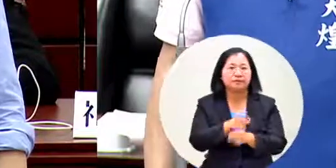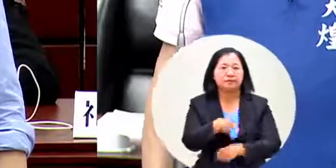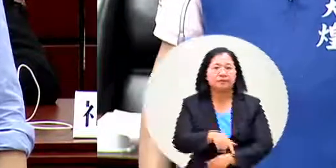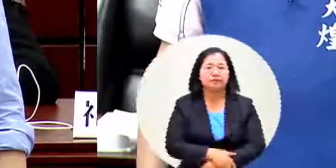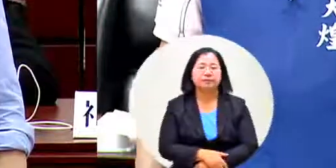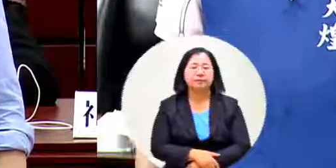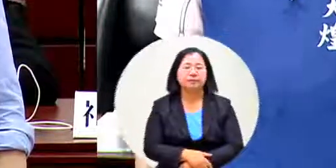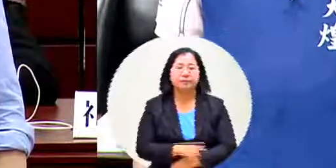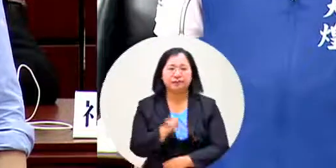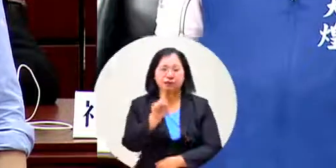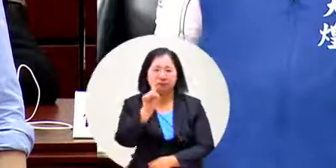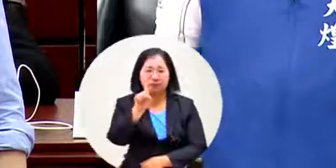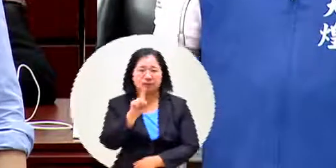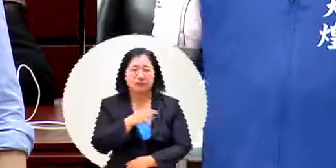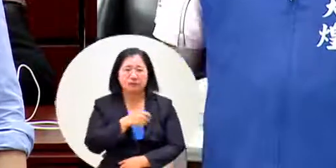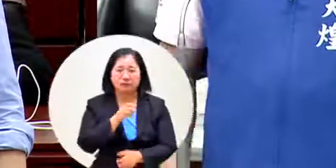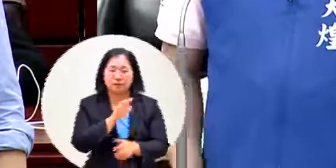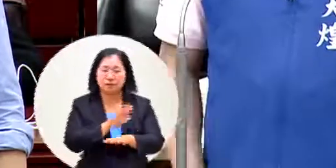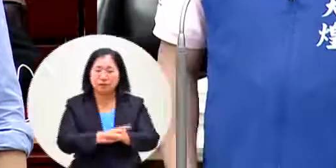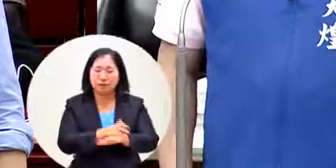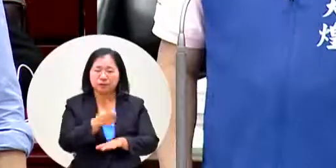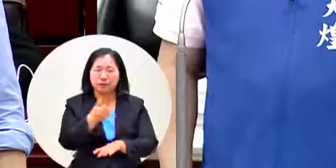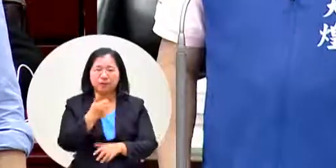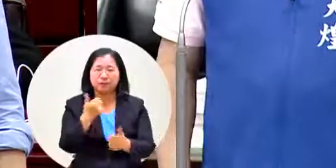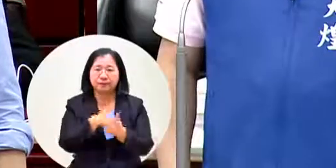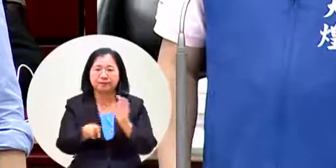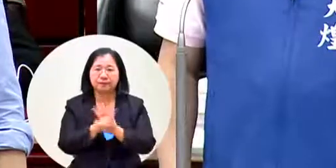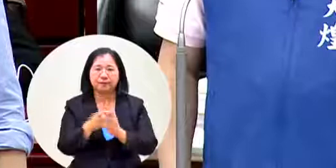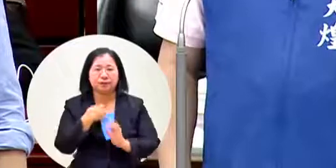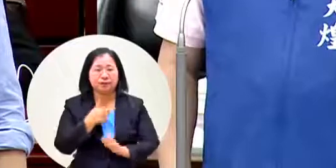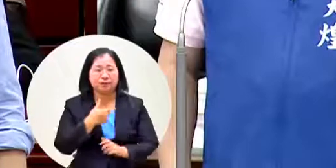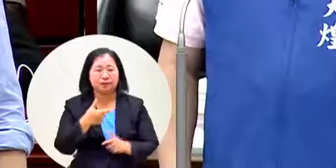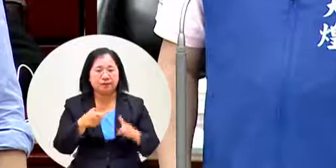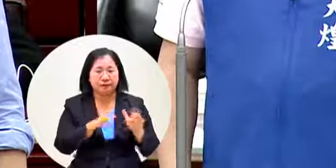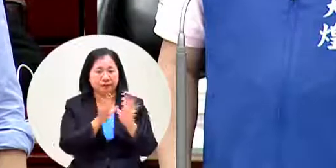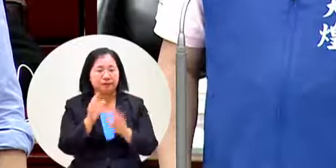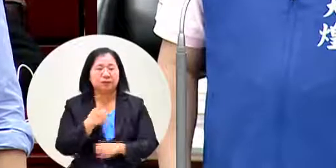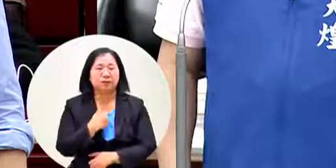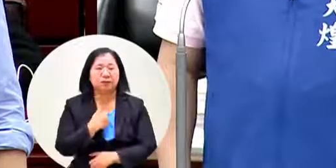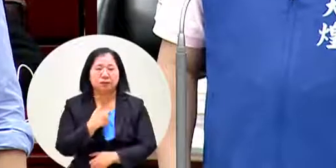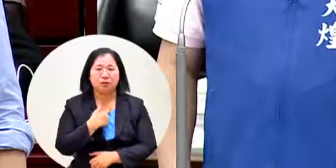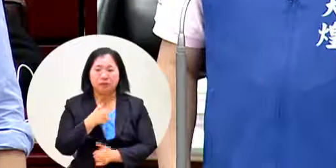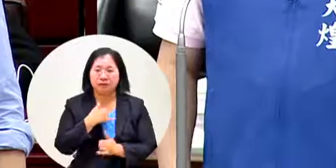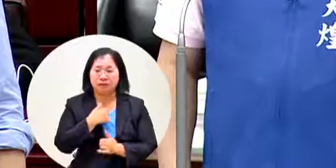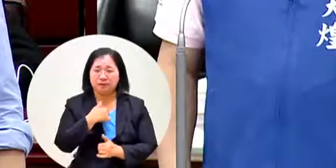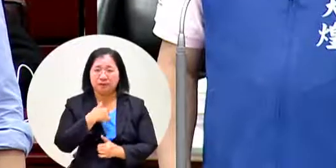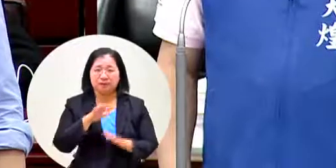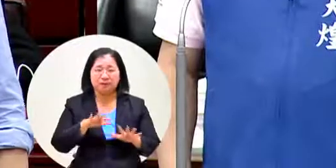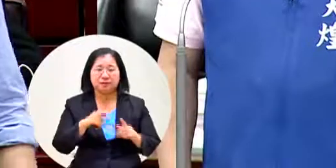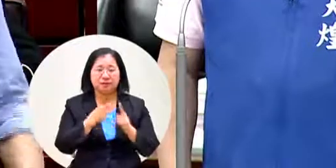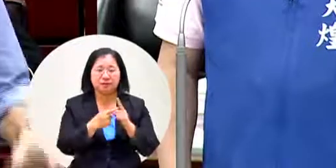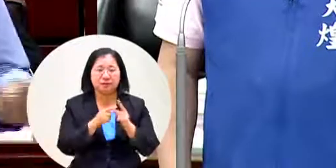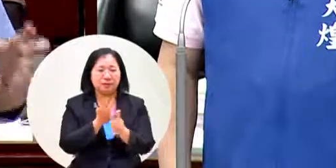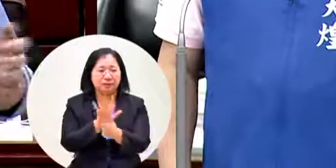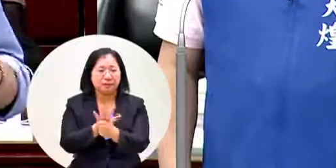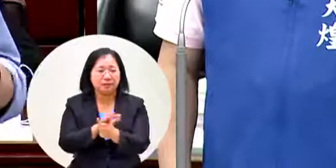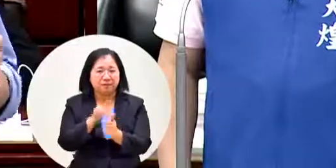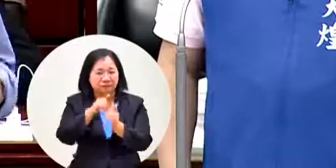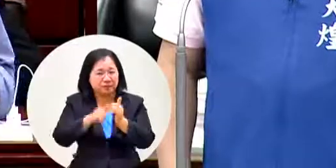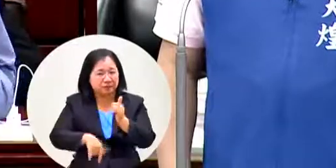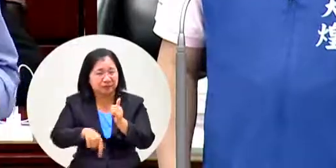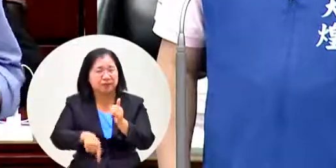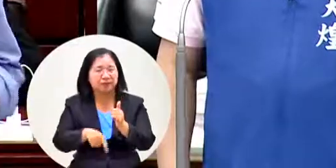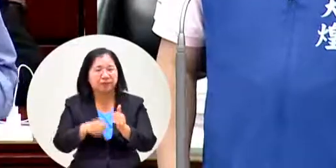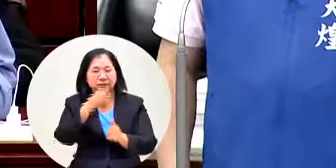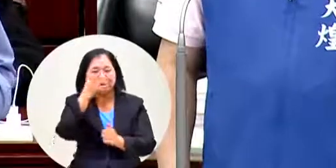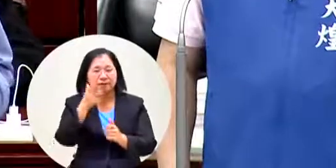有一位趋势专家讲了一段话，代表我的心情。他说：“我们这一辈的人，如果没有办法帮下一代年轻人留下一